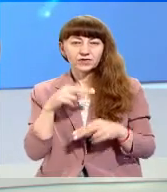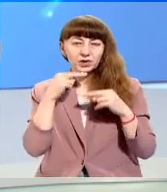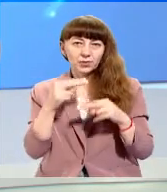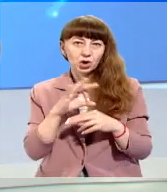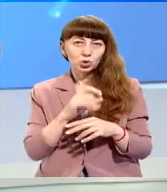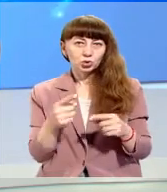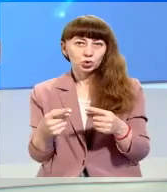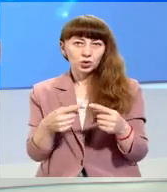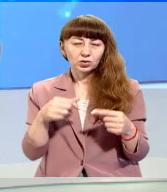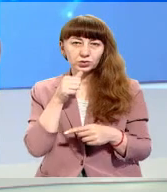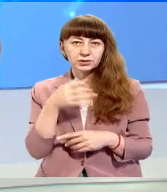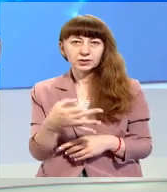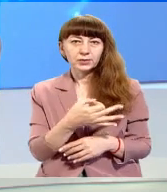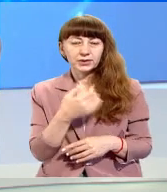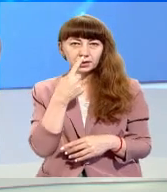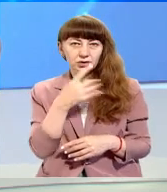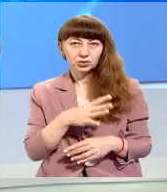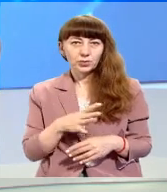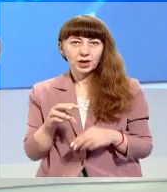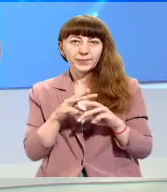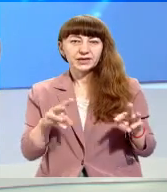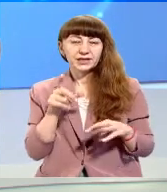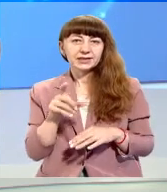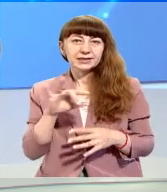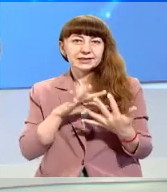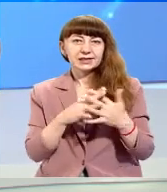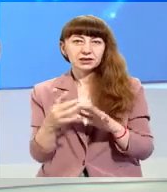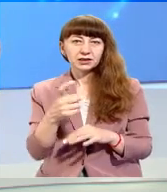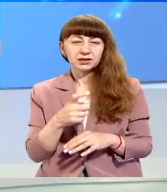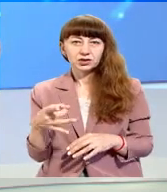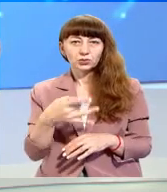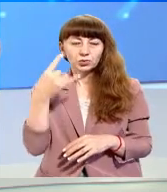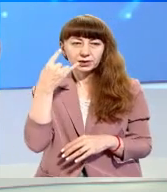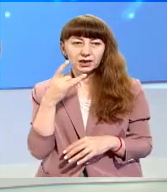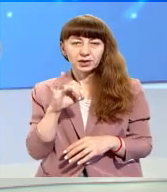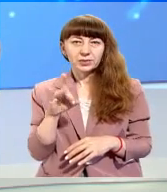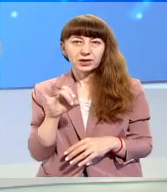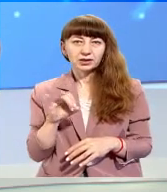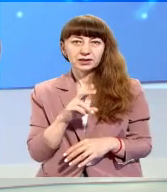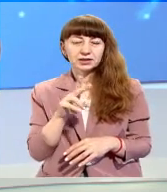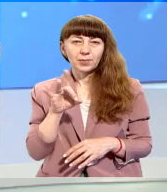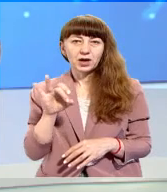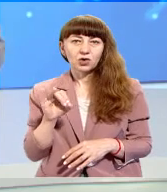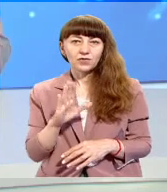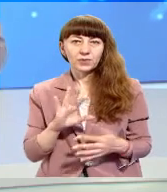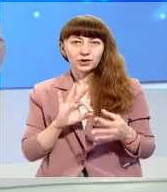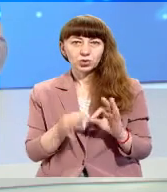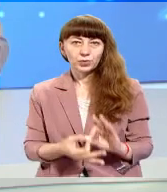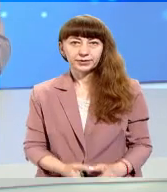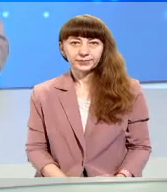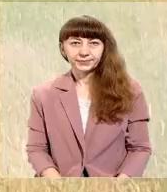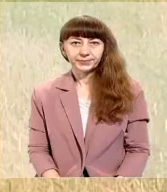в южных регионах. Накануне там побывал министр сельского хозяйства республики Айдарбек Сапаров. Расскажем подробнее.